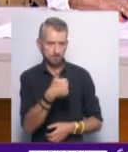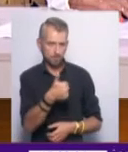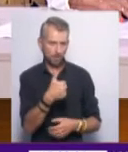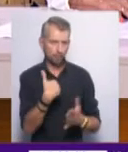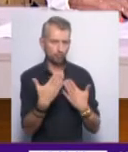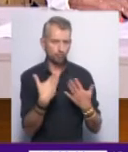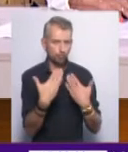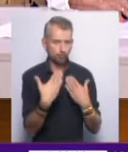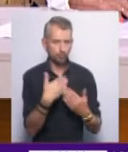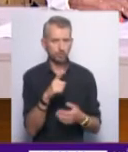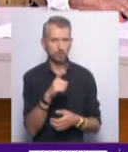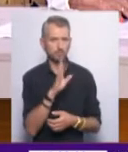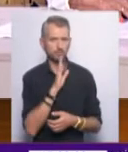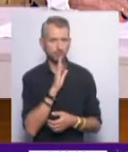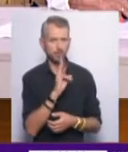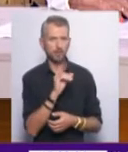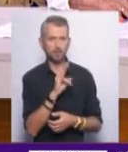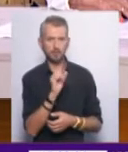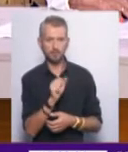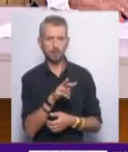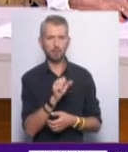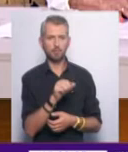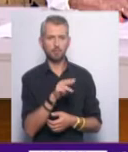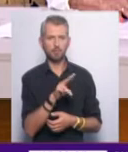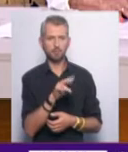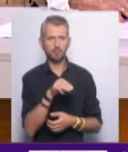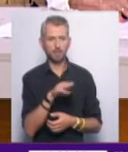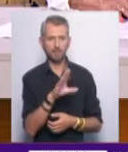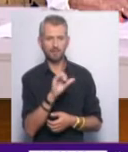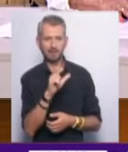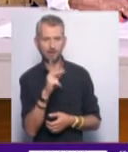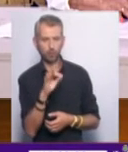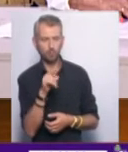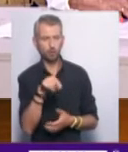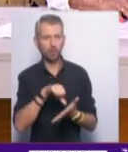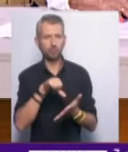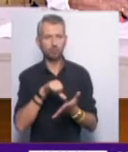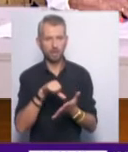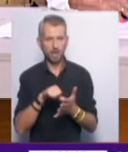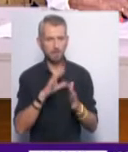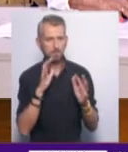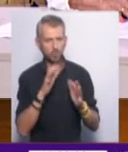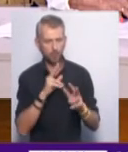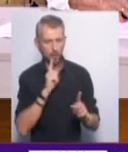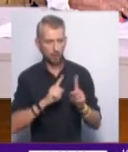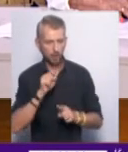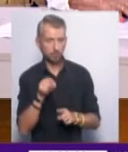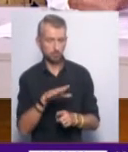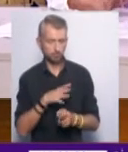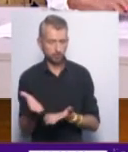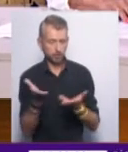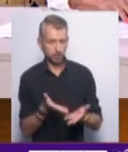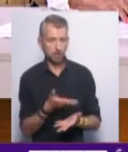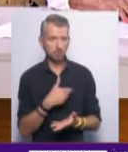з паною Ніною Матвієнко, вона там член піклувальної ради, вона теж була запрошена. І так